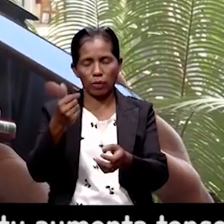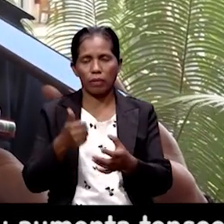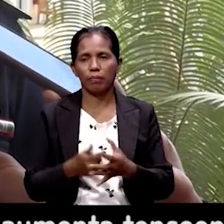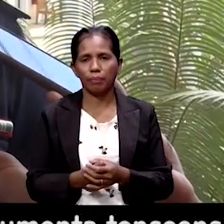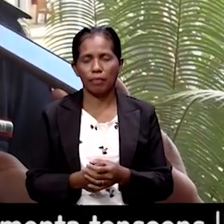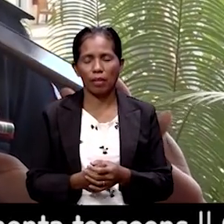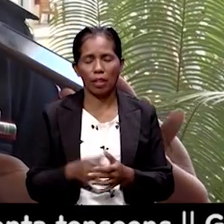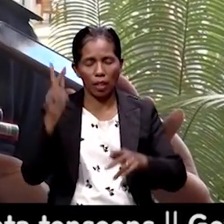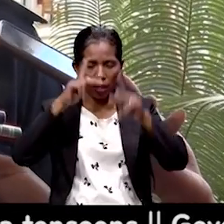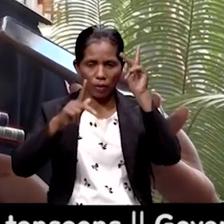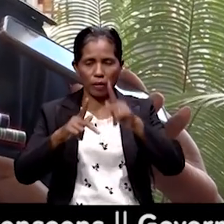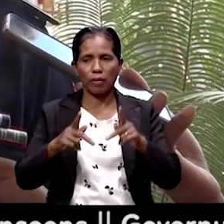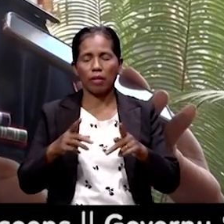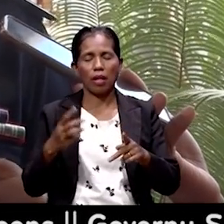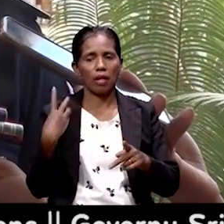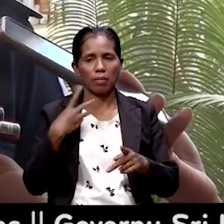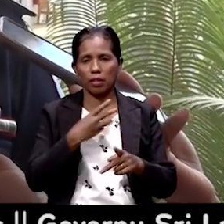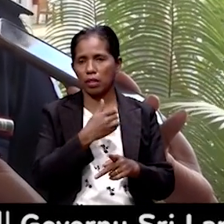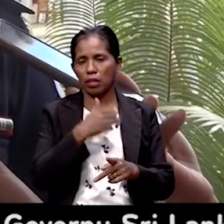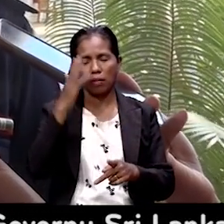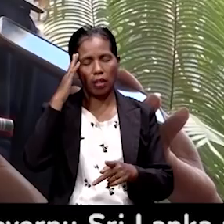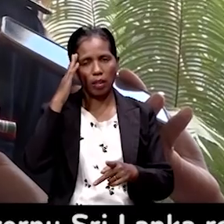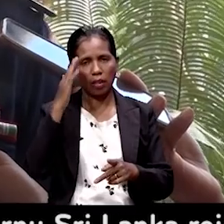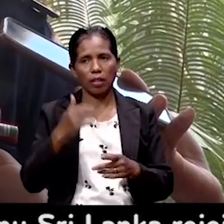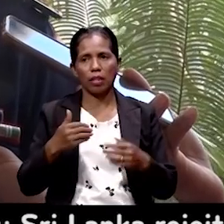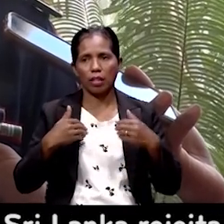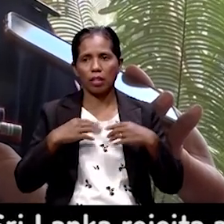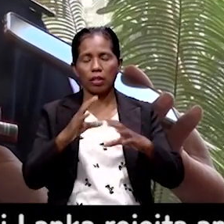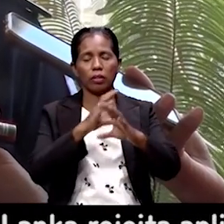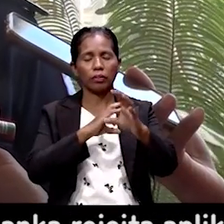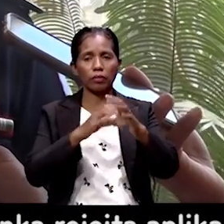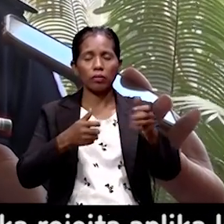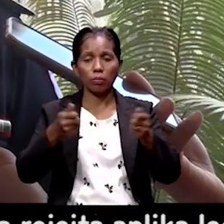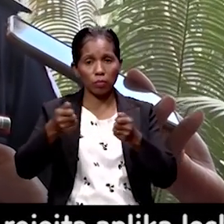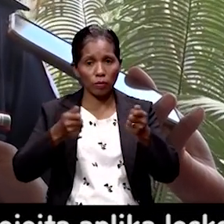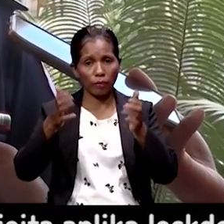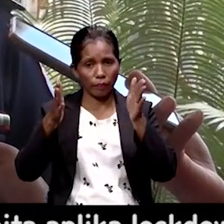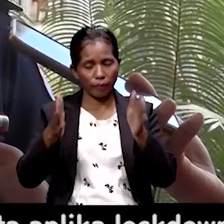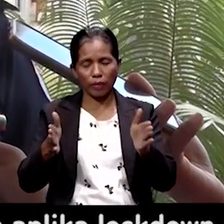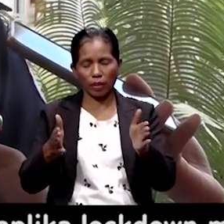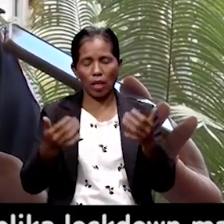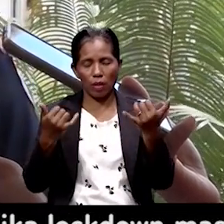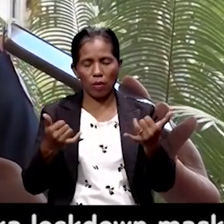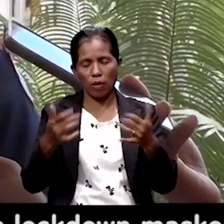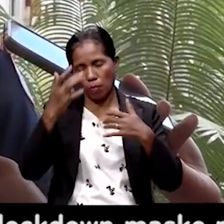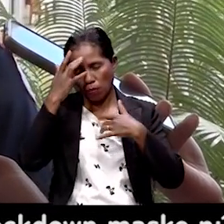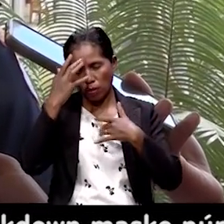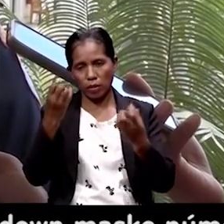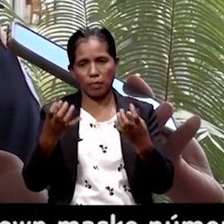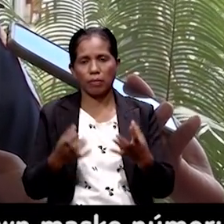ke aten los tamba ne kondutor mas agora grave. Lima tuar ne sidau bele po informasion